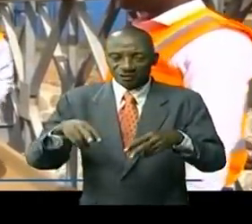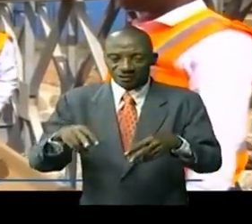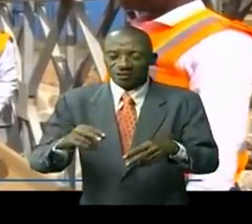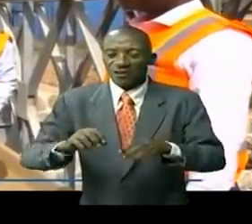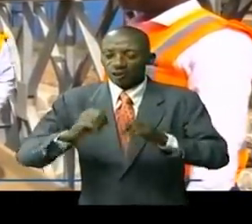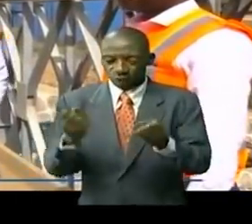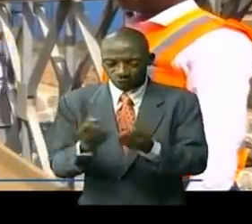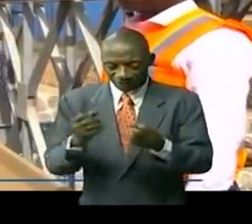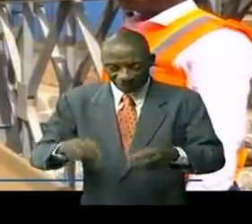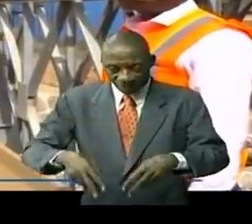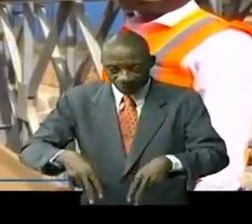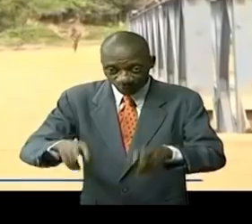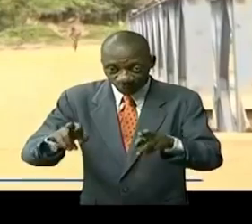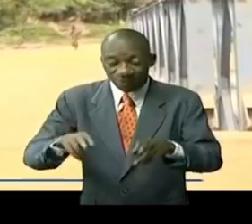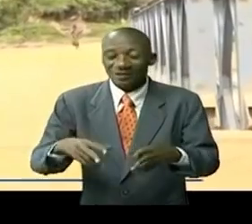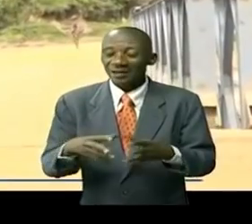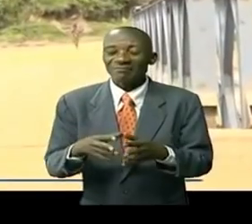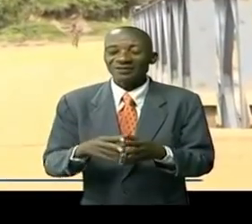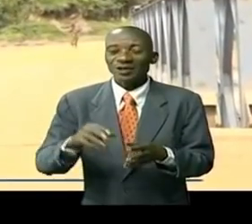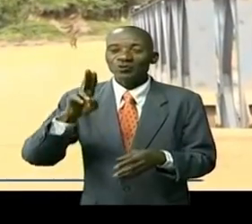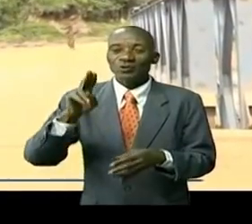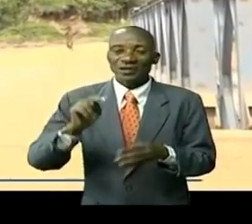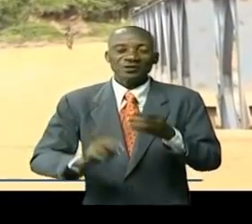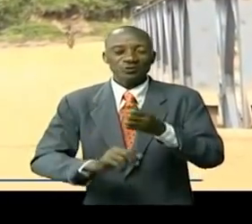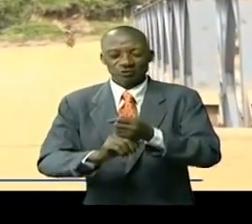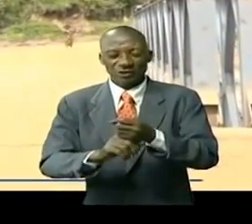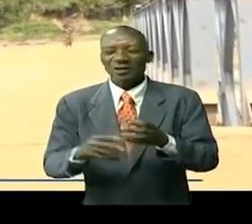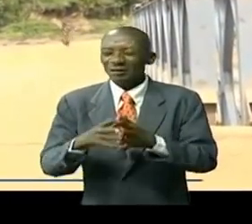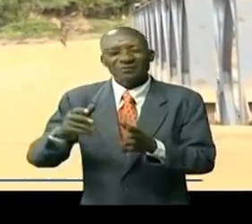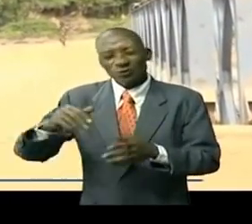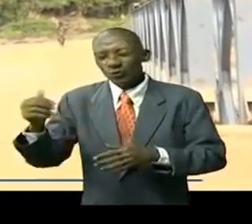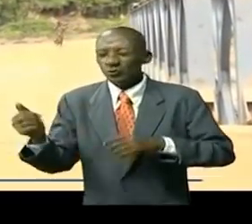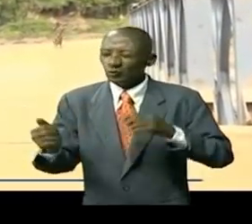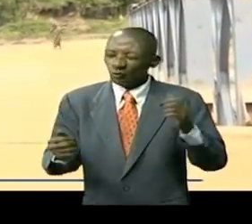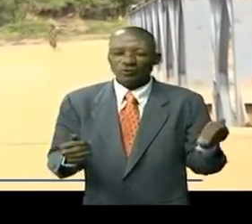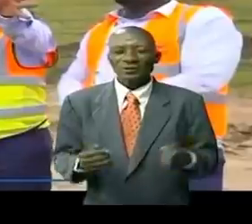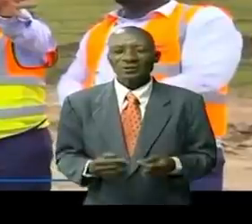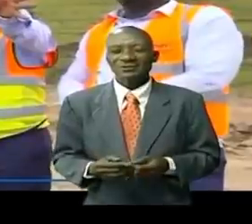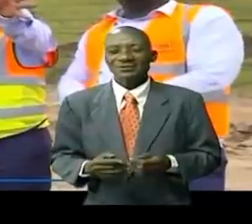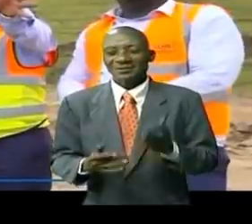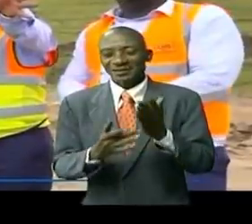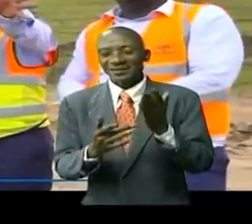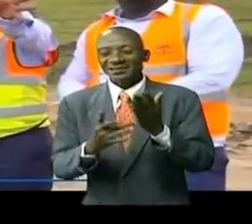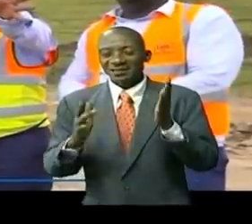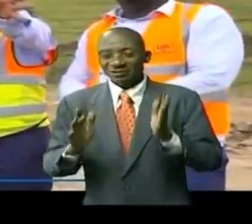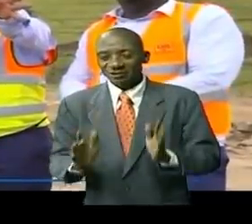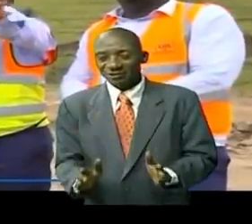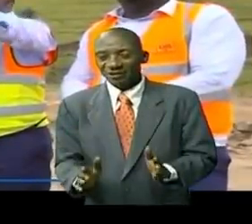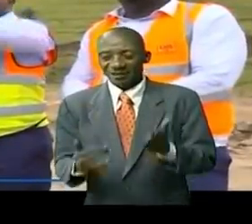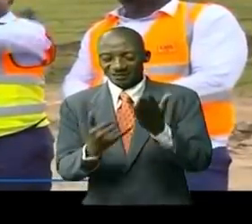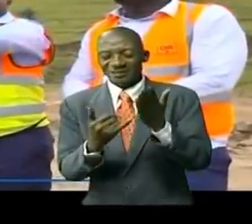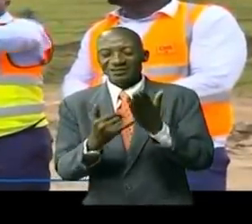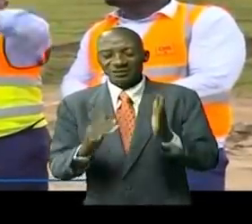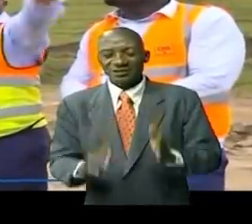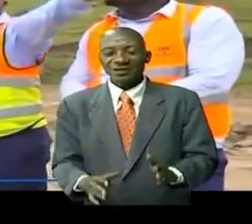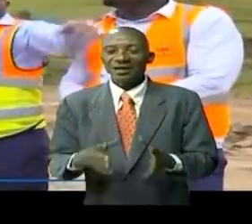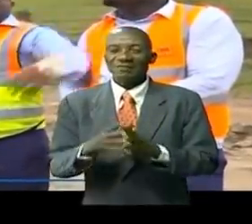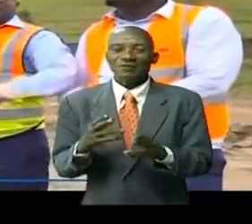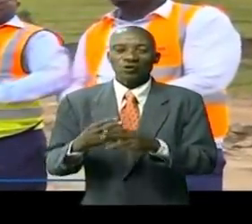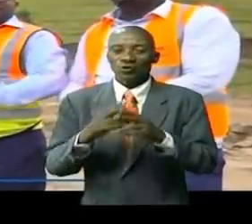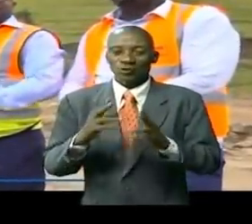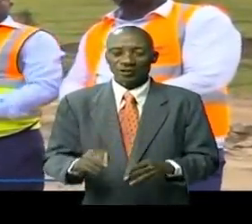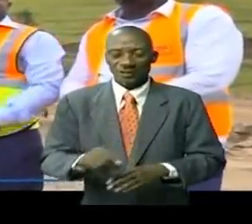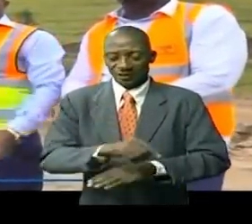provincial technique de l'office de route du Nord Kivu, l'ingénieur Papi Minga, ainsi que du coordonnateur du bureau d'études au